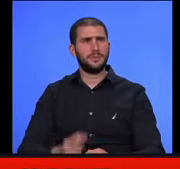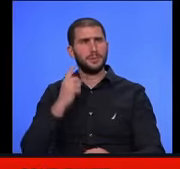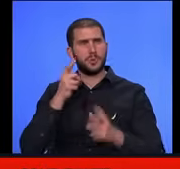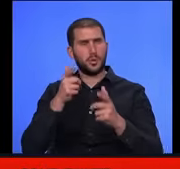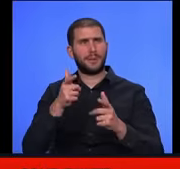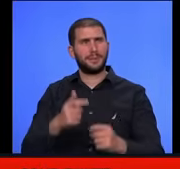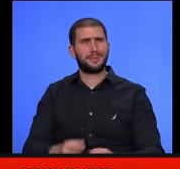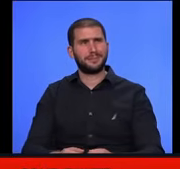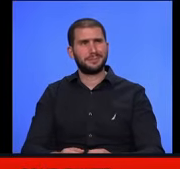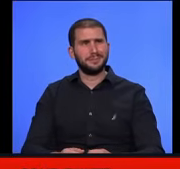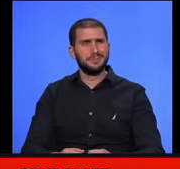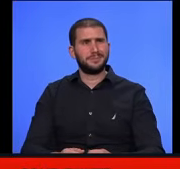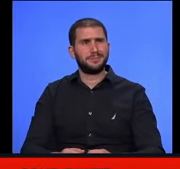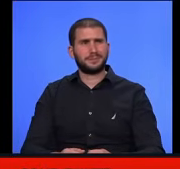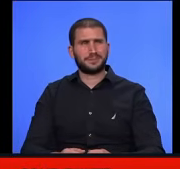ที่เนี่ยคิวมัน